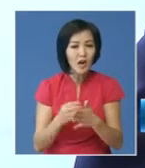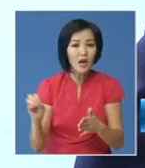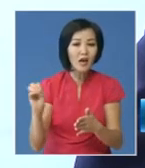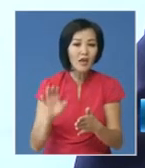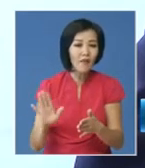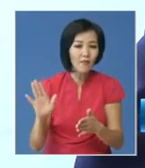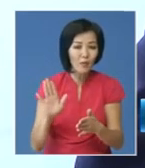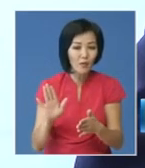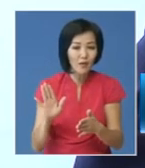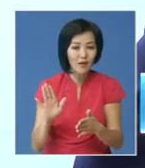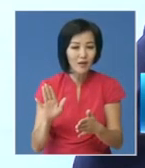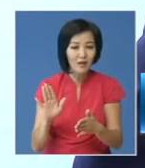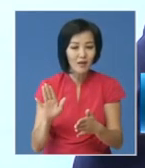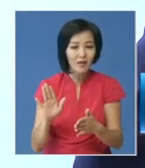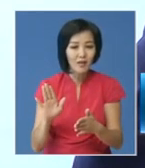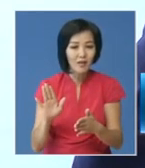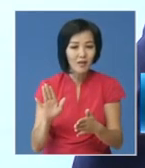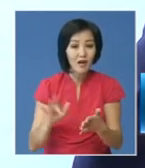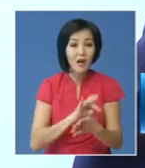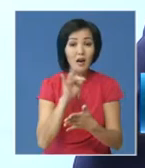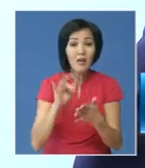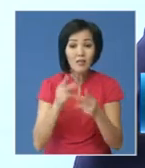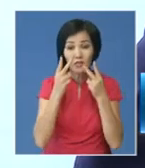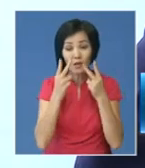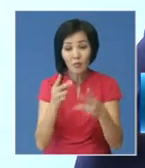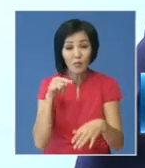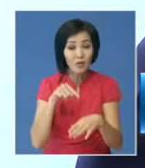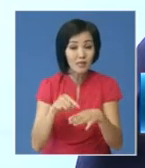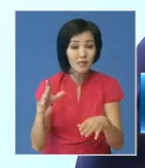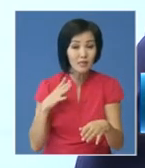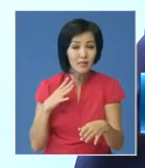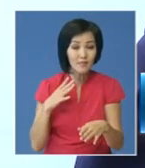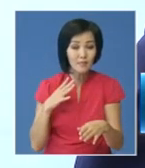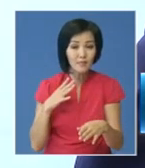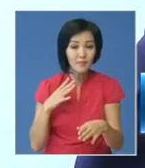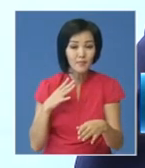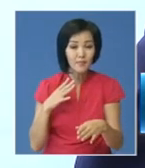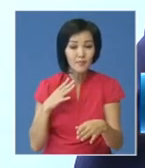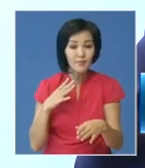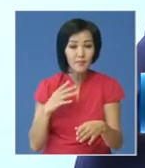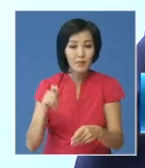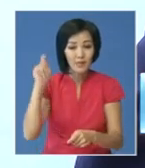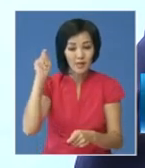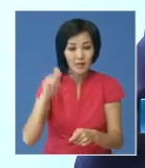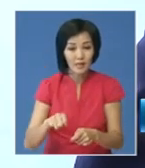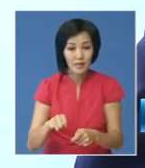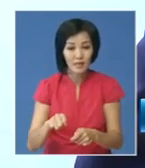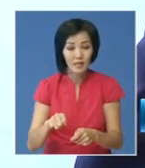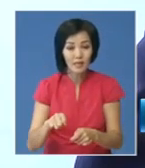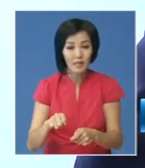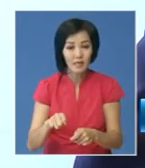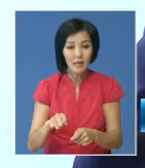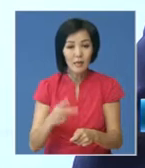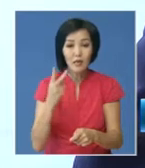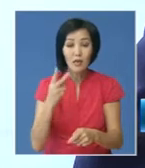Европаға, Европаның бір қаласында болғандай болып өзім сезіндім. Себебі жаңа кіріп келгеннің өзінде